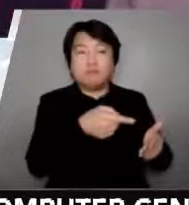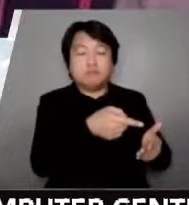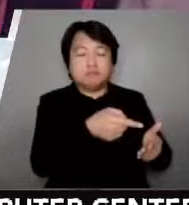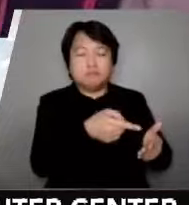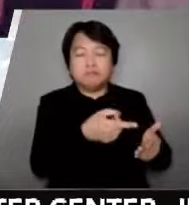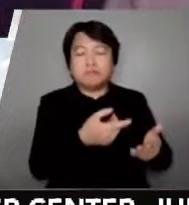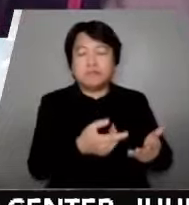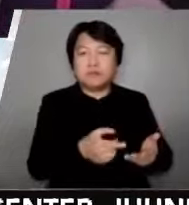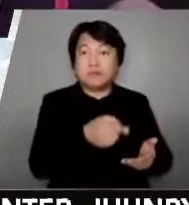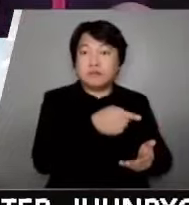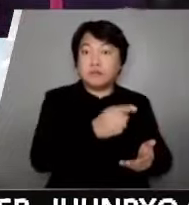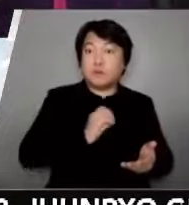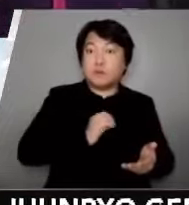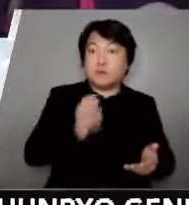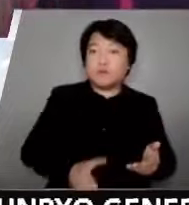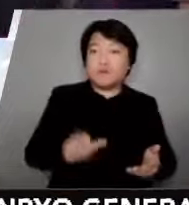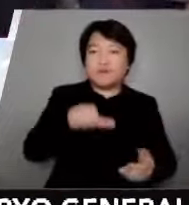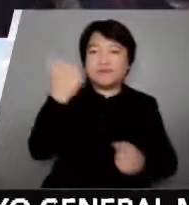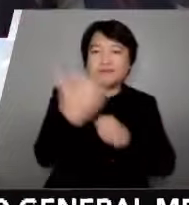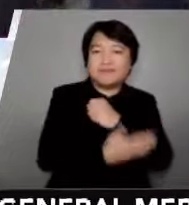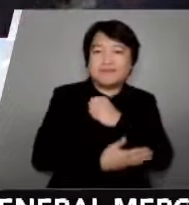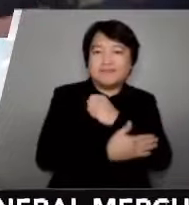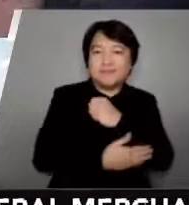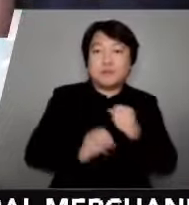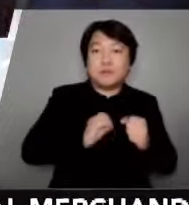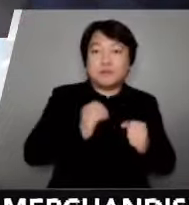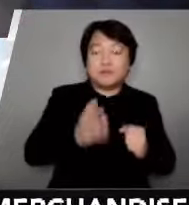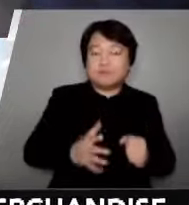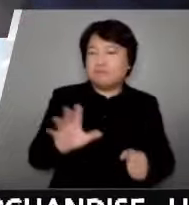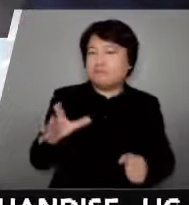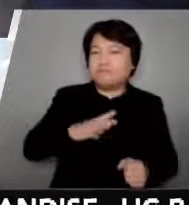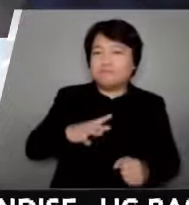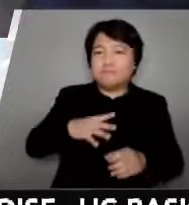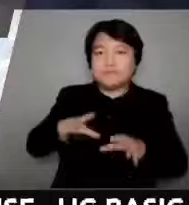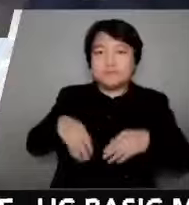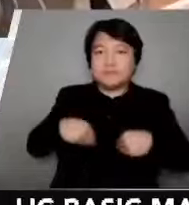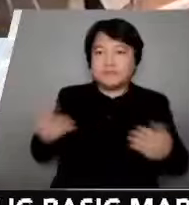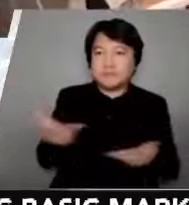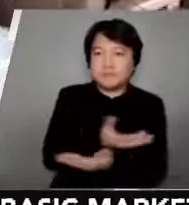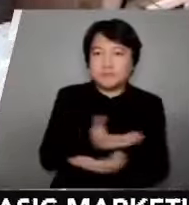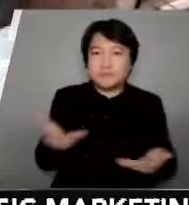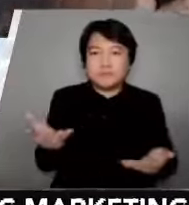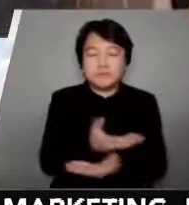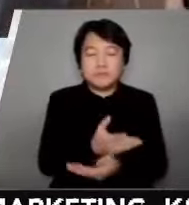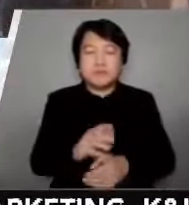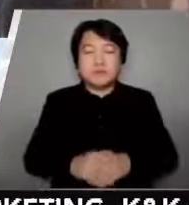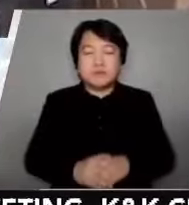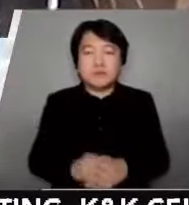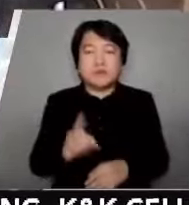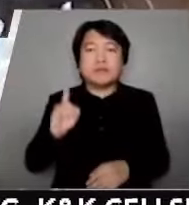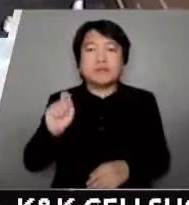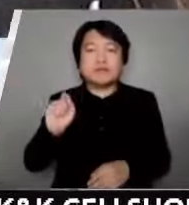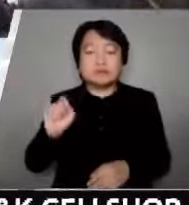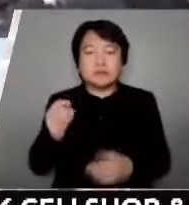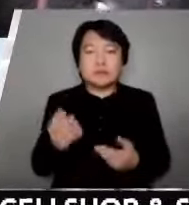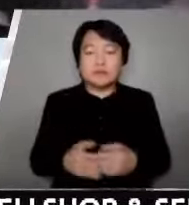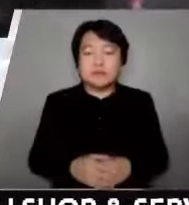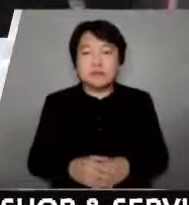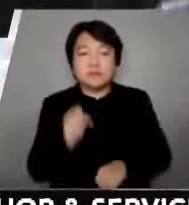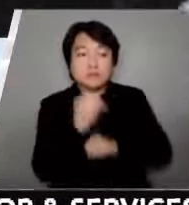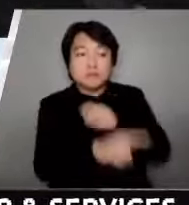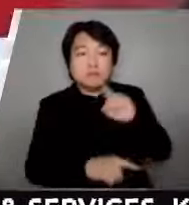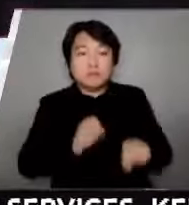ang foreign National na may-ari ng warehouse handa naman daw siyang makipagtulungan sa dti pero hindi na humarap at nagbigay ng pahayag